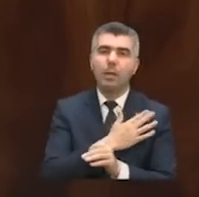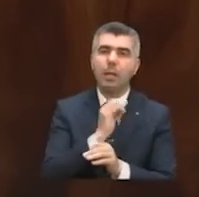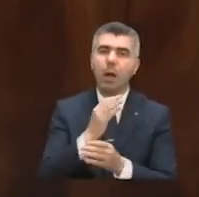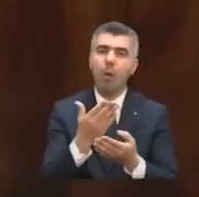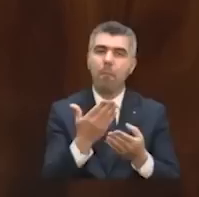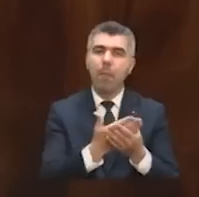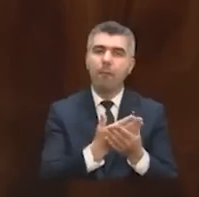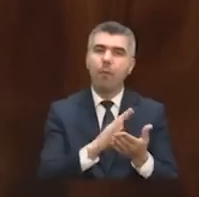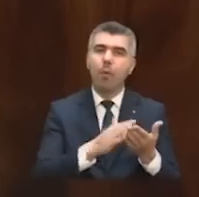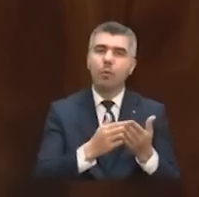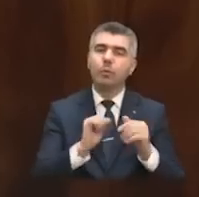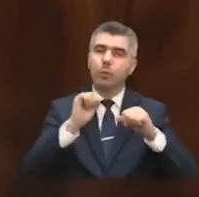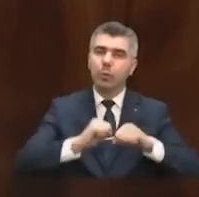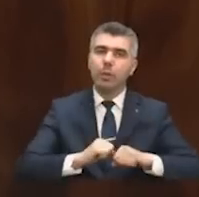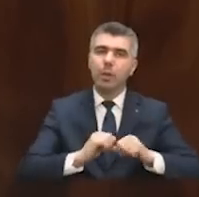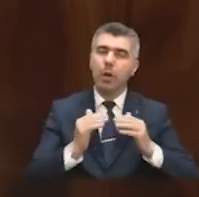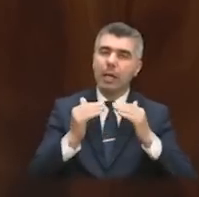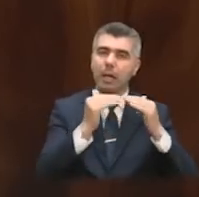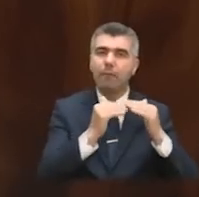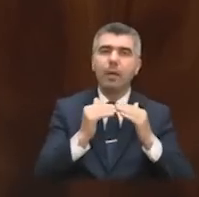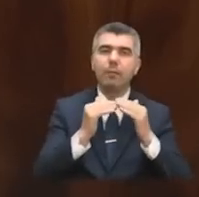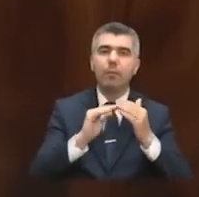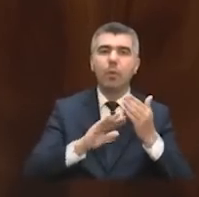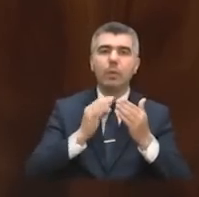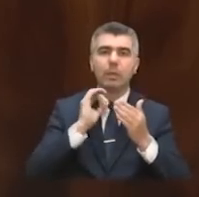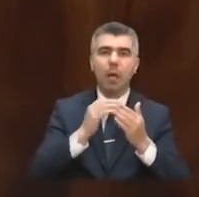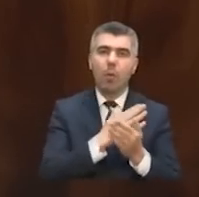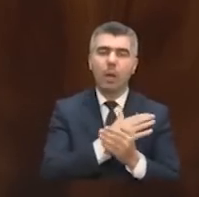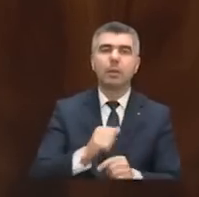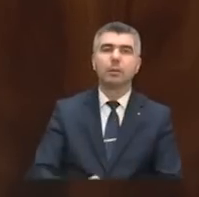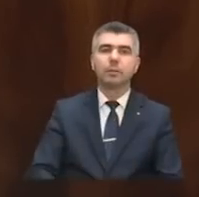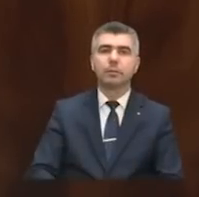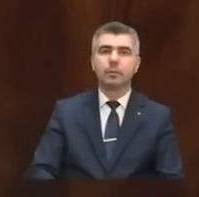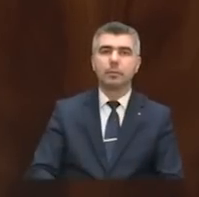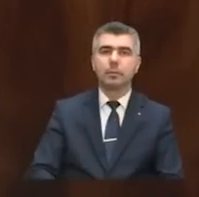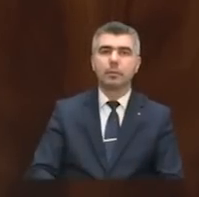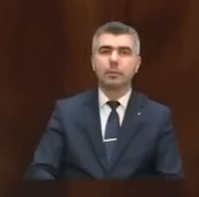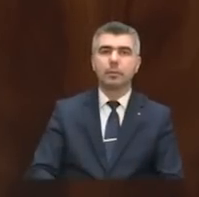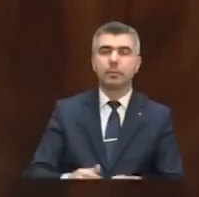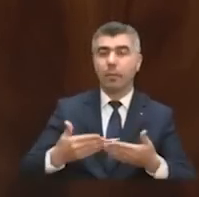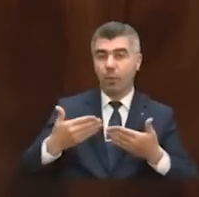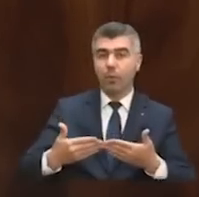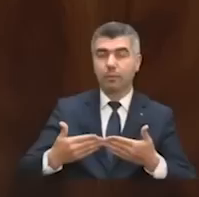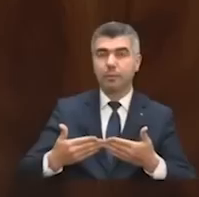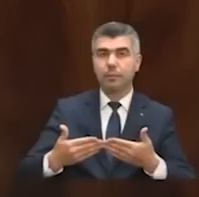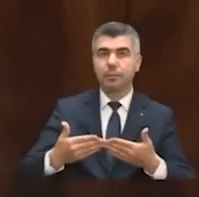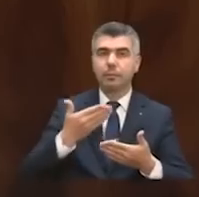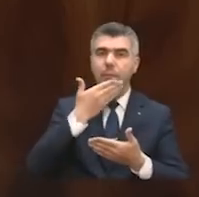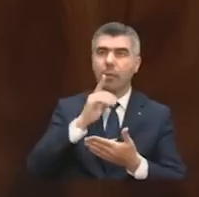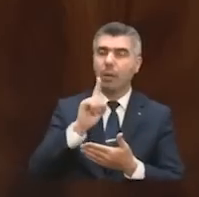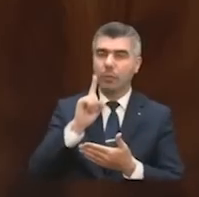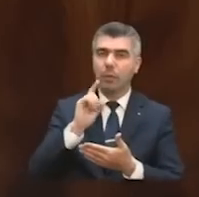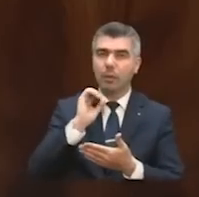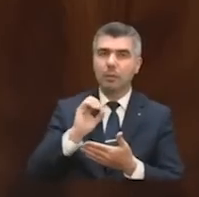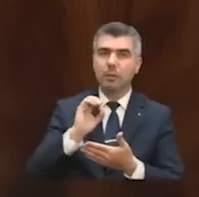كتلزم التوافق والاتفاق الوطني. اليوم حققنا الحمد لله